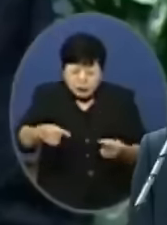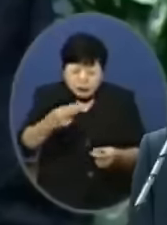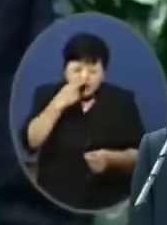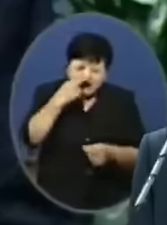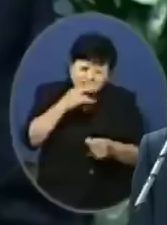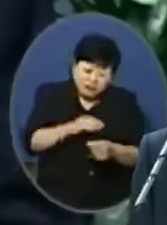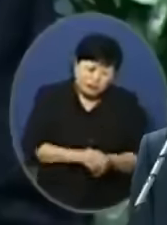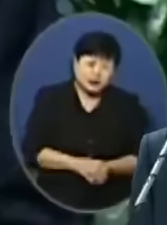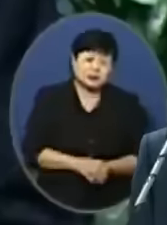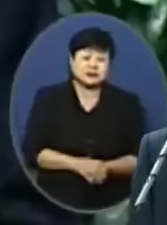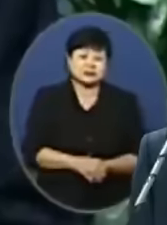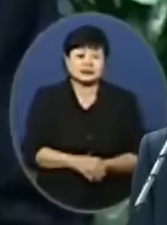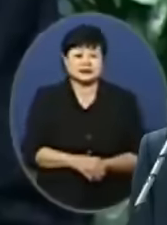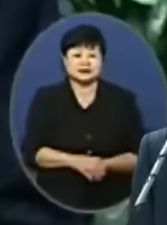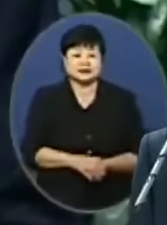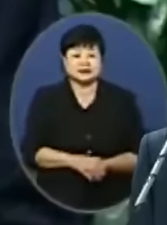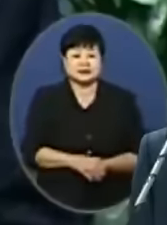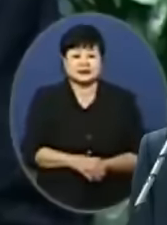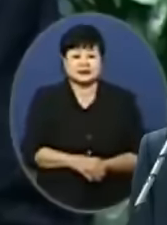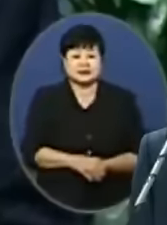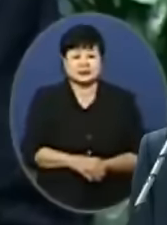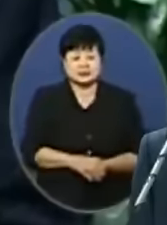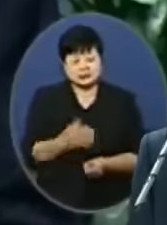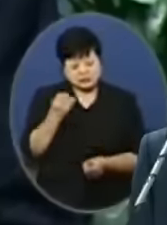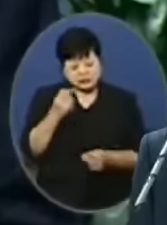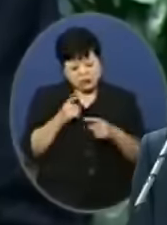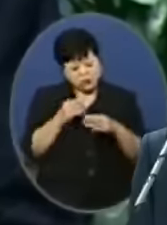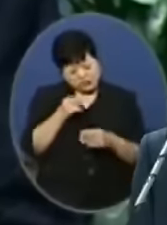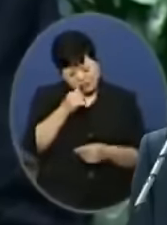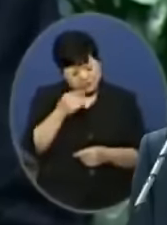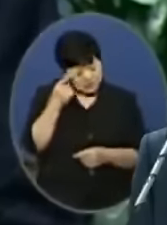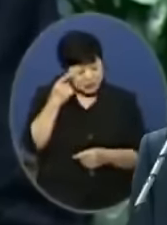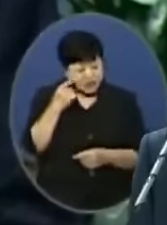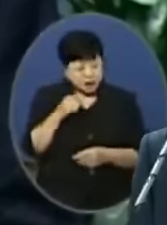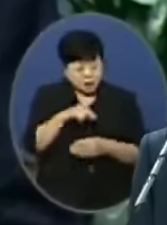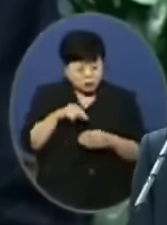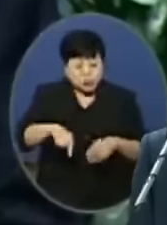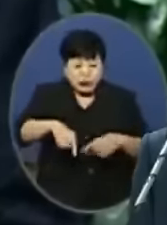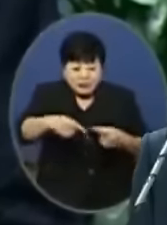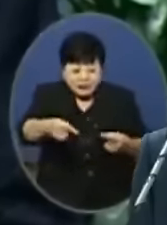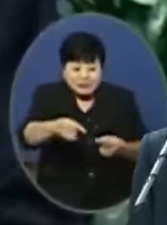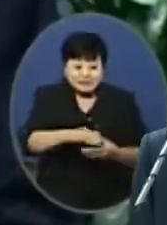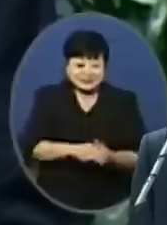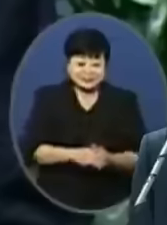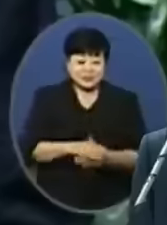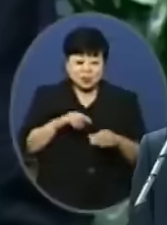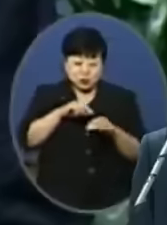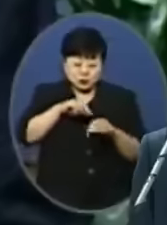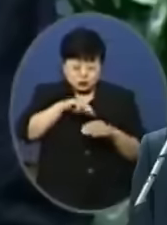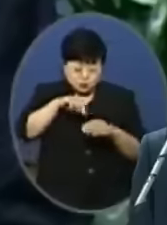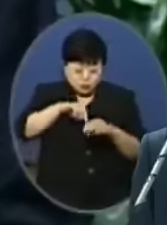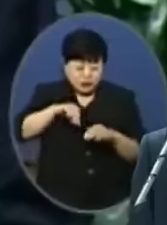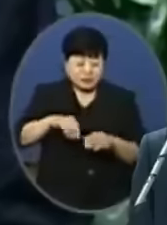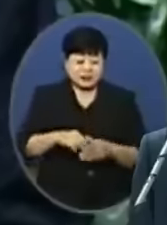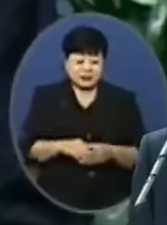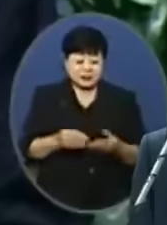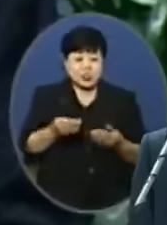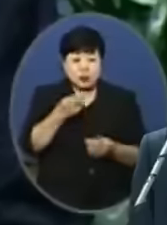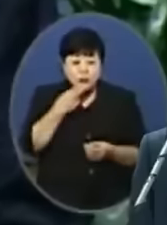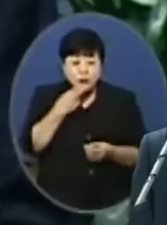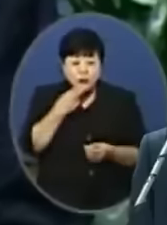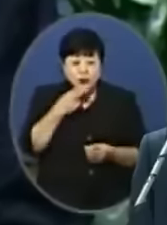꽉 막히더랍니다. 무슨 교회가 이런 교회가 있노. 토굴에 들어왔으니까 다른 할 일은